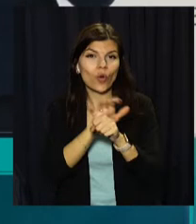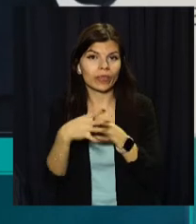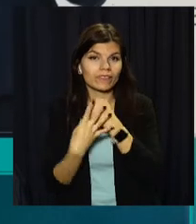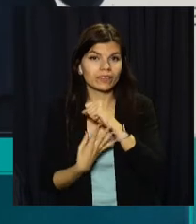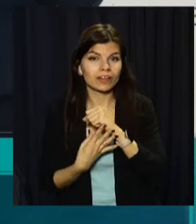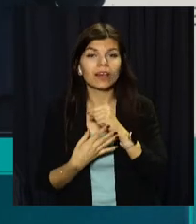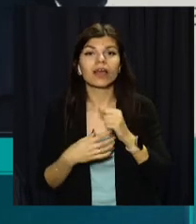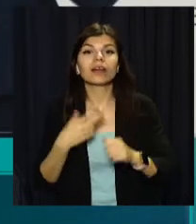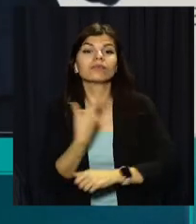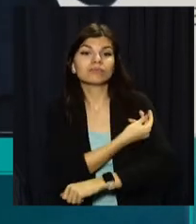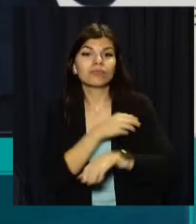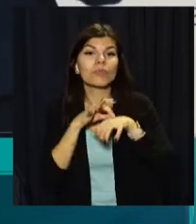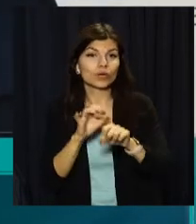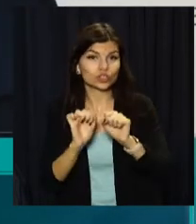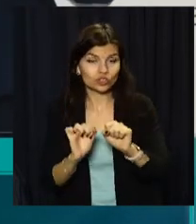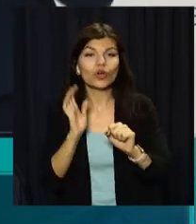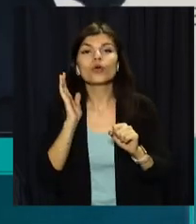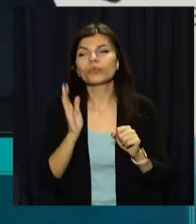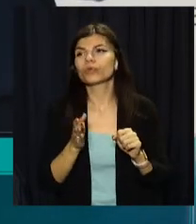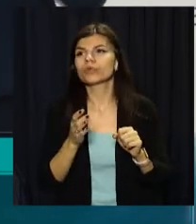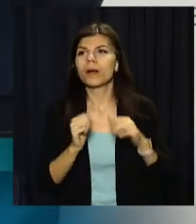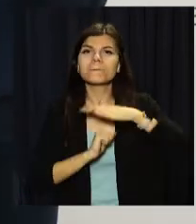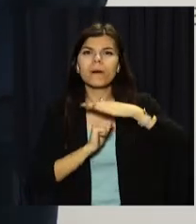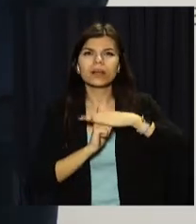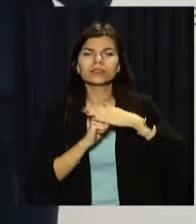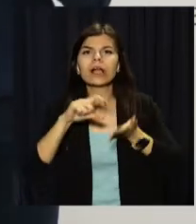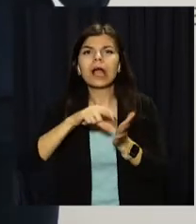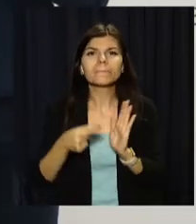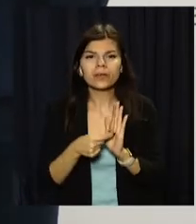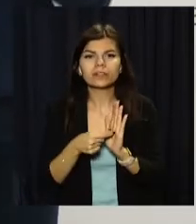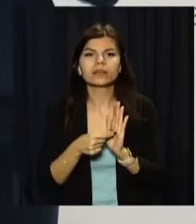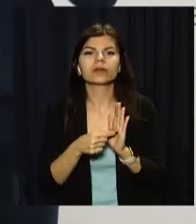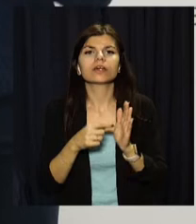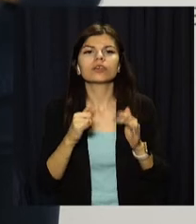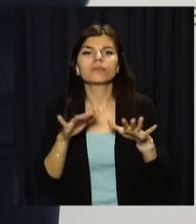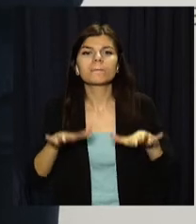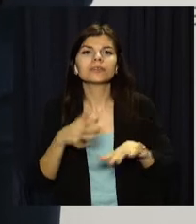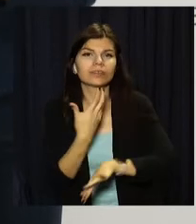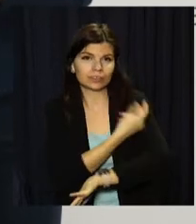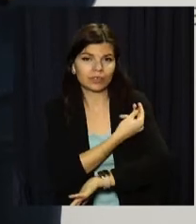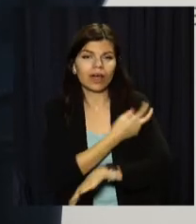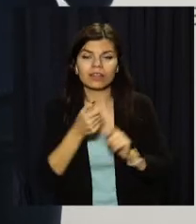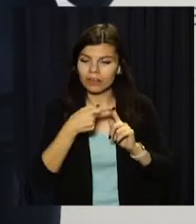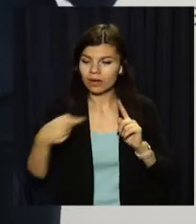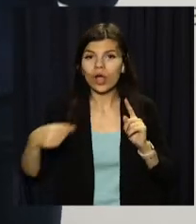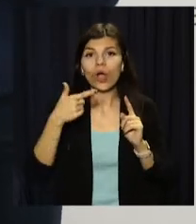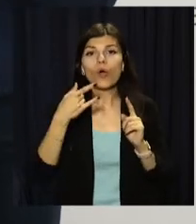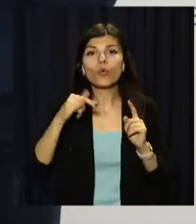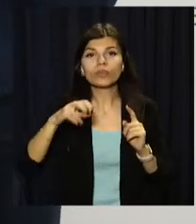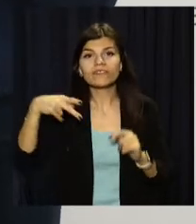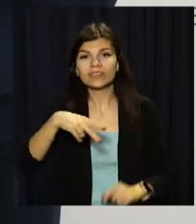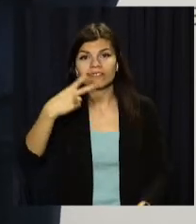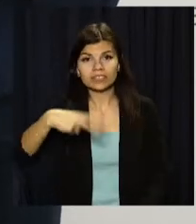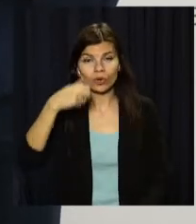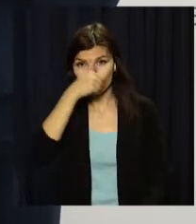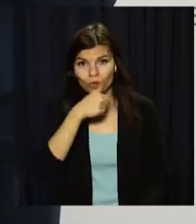COVID-19. Імунізація буде проводитися на базі існуючих кабінетів і пунктів щеплень. Станом на грудень